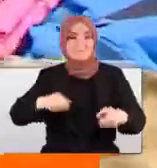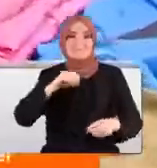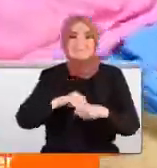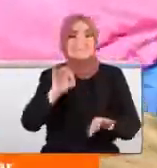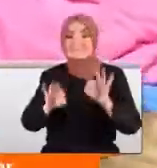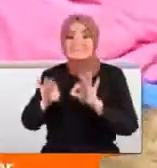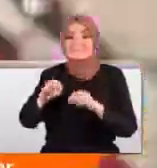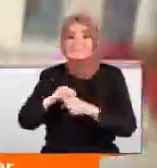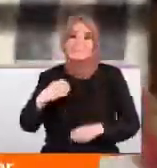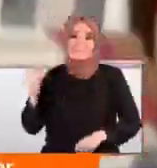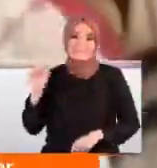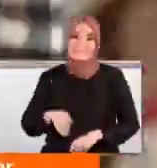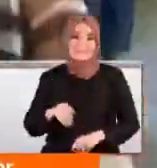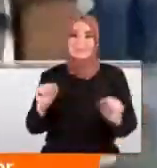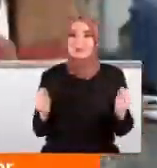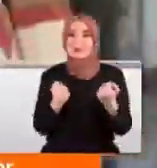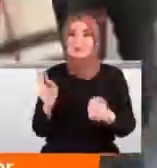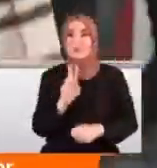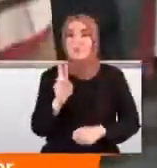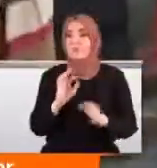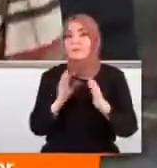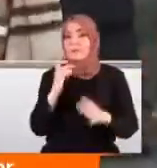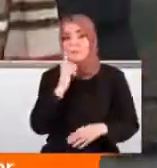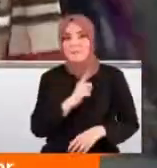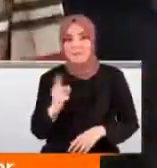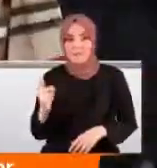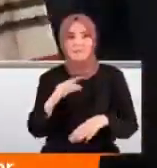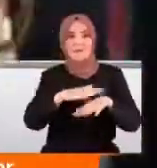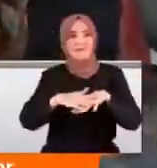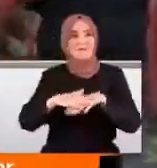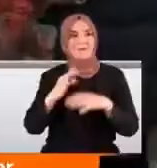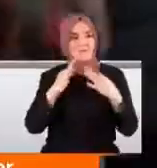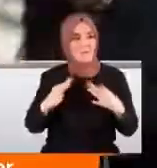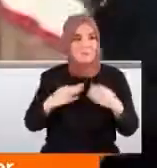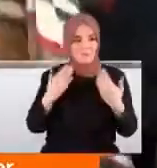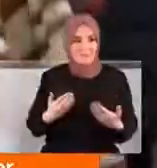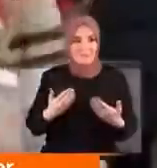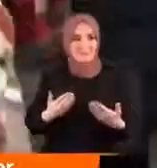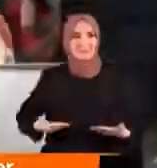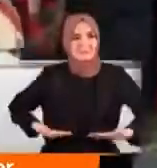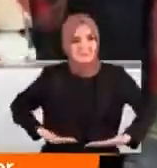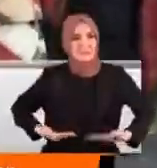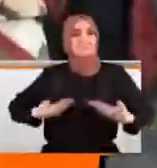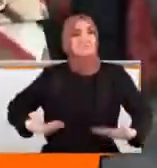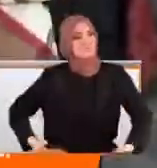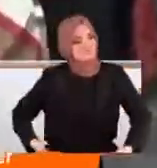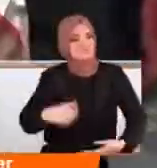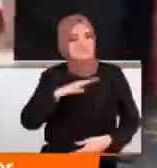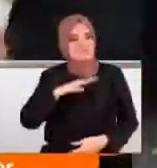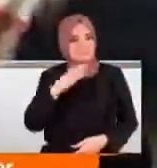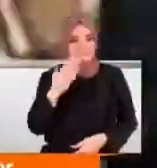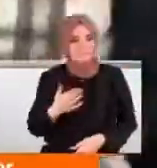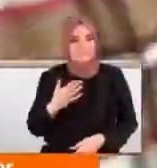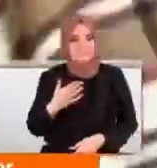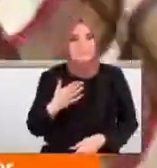modası neler? Bu yılın en modası da işte böyle kareli gömlekler. Kısası da var, uzunu da var. Uzunu istersen elbise olarak